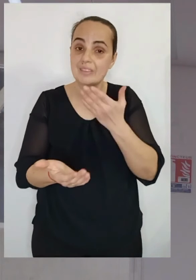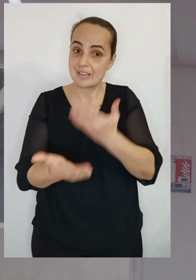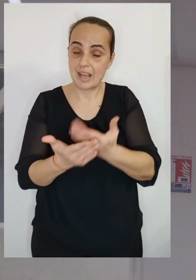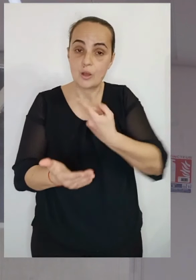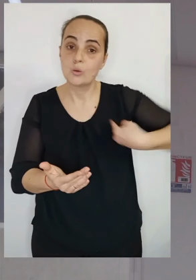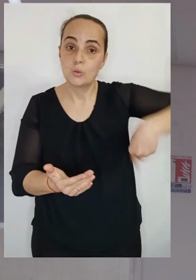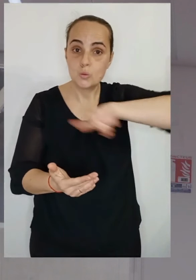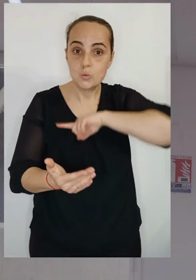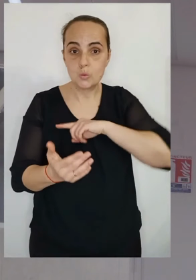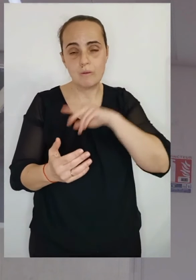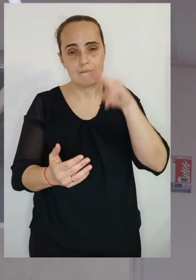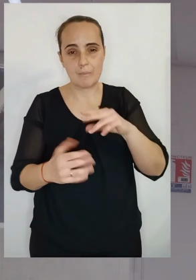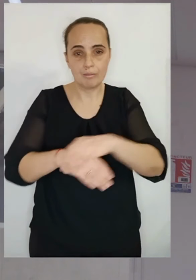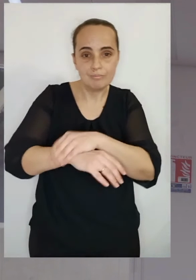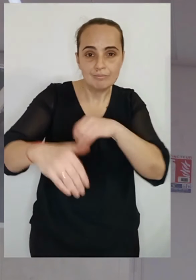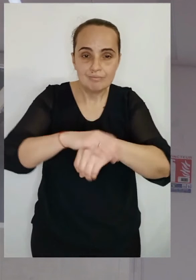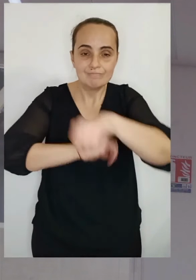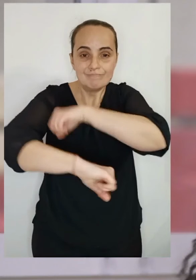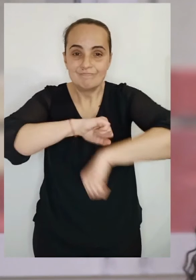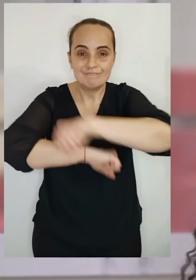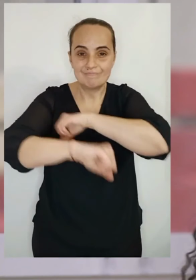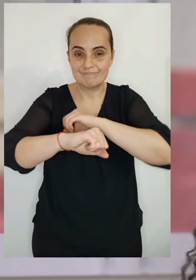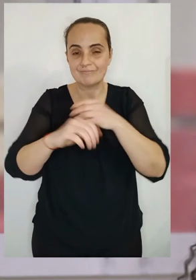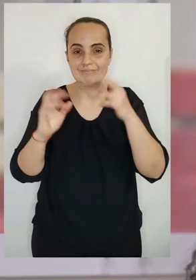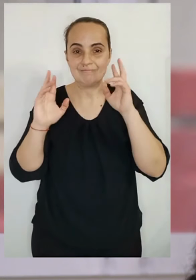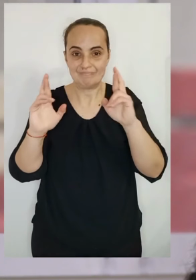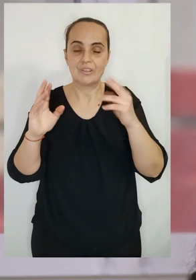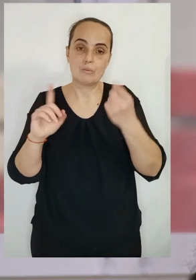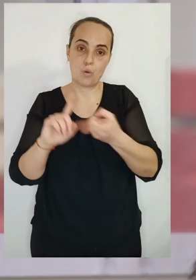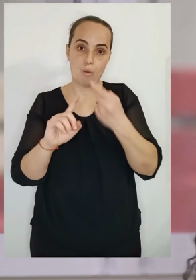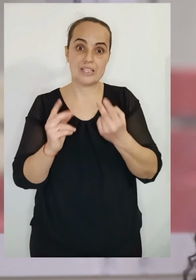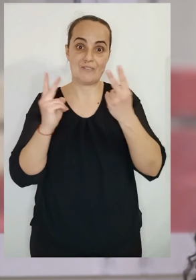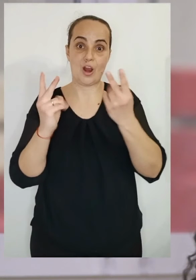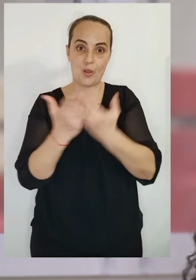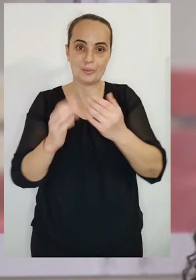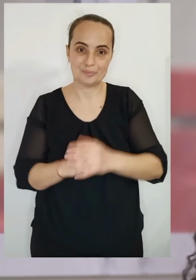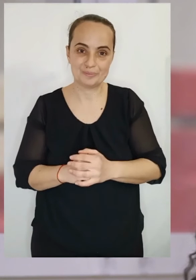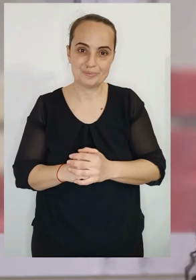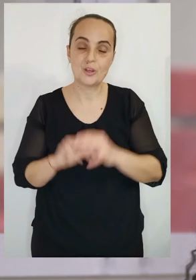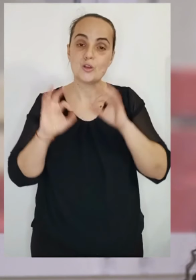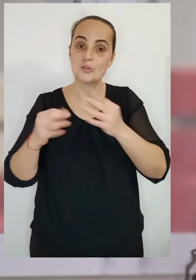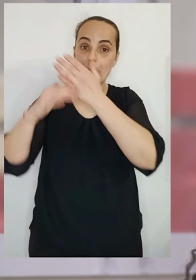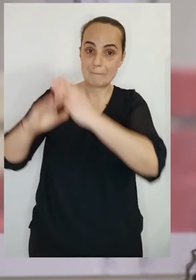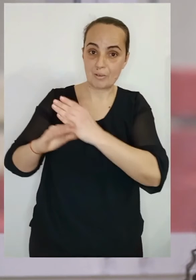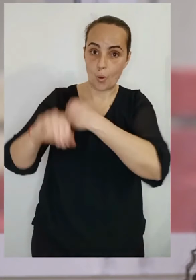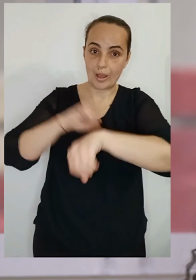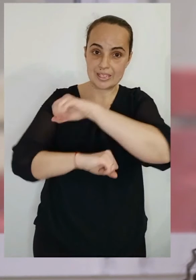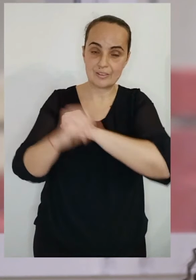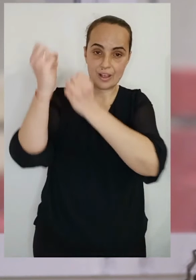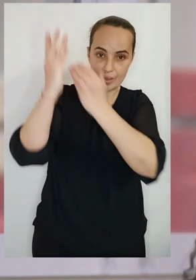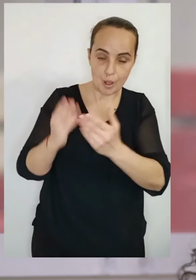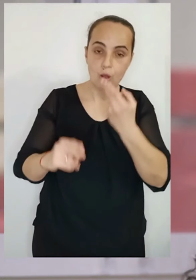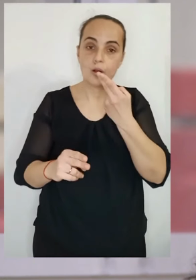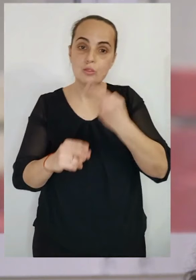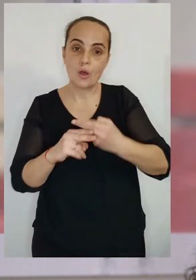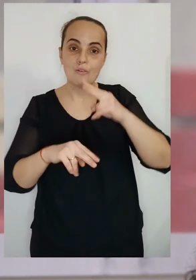coup, on est aussi très mobilisés sur ça. Et moi, j'y suis particulièrement attachée. Et on a d'ailleurs une manifestation aussi qu'on appelle